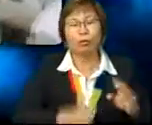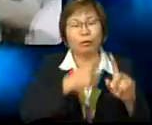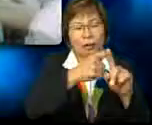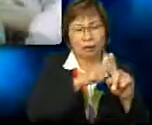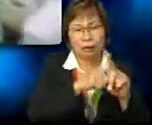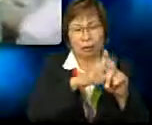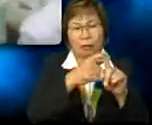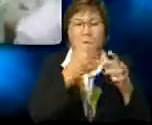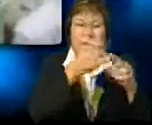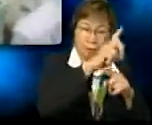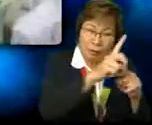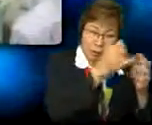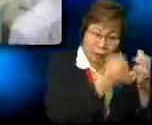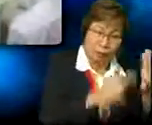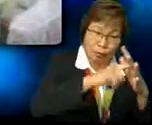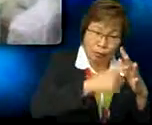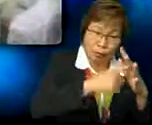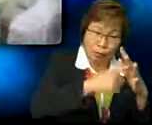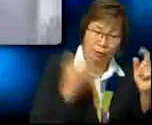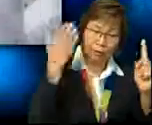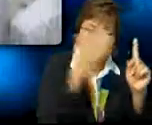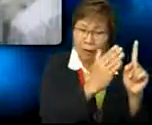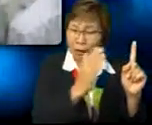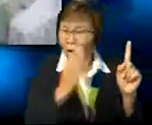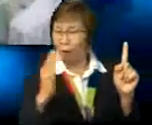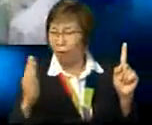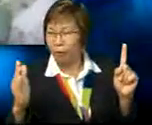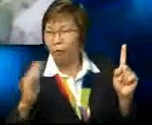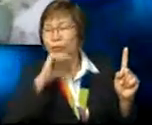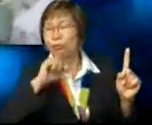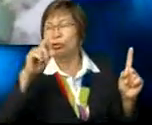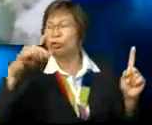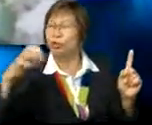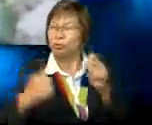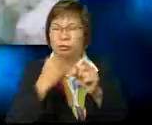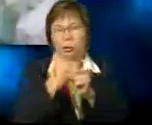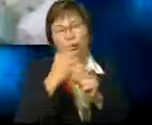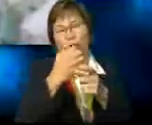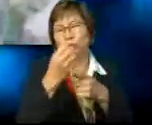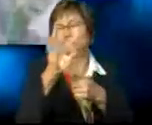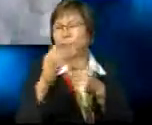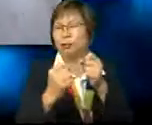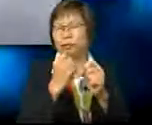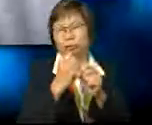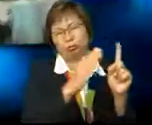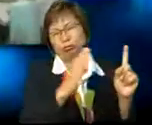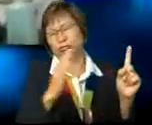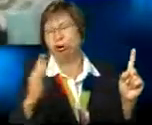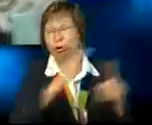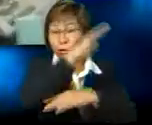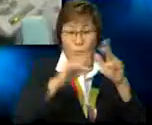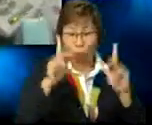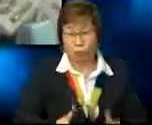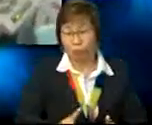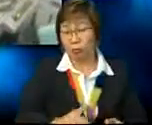daripada tarikh lahir, mula lahir sampai ke mungkin 90 atau 100 tahun, ya. Kerana semua orang, tak